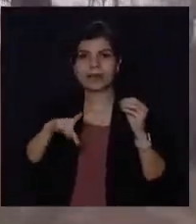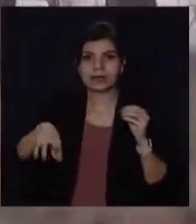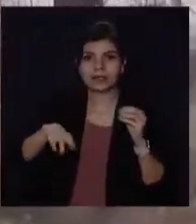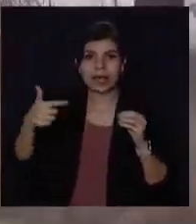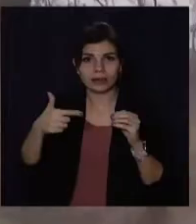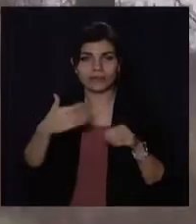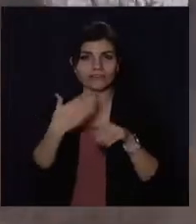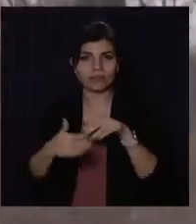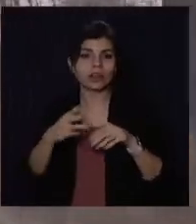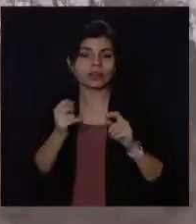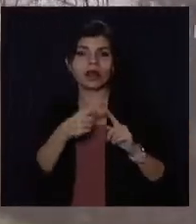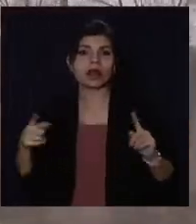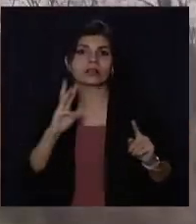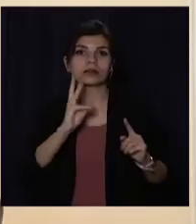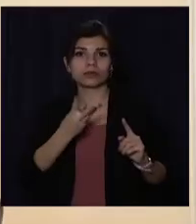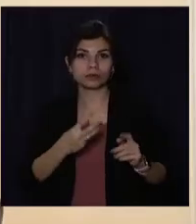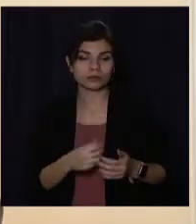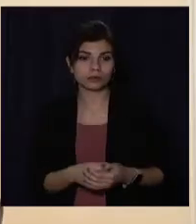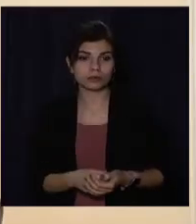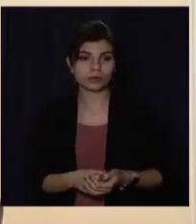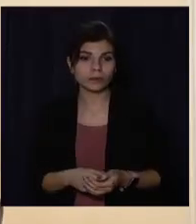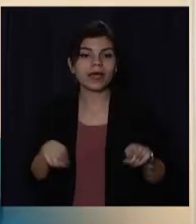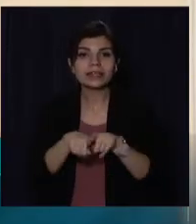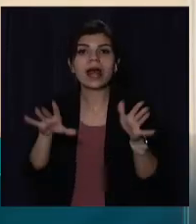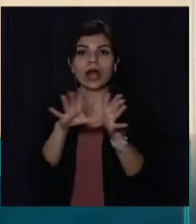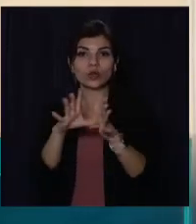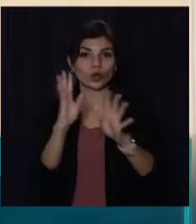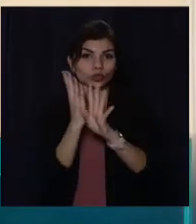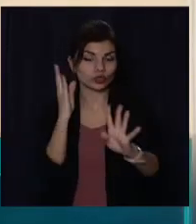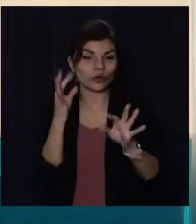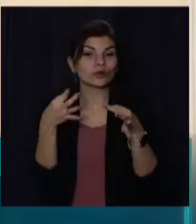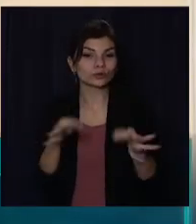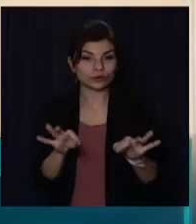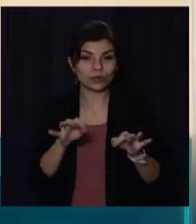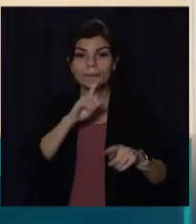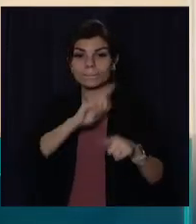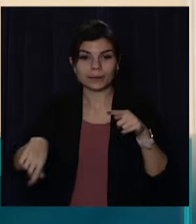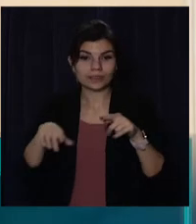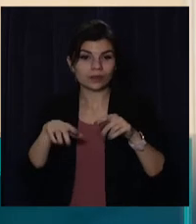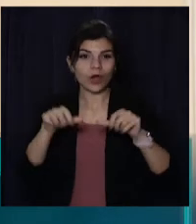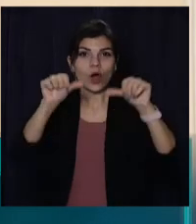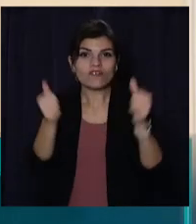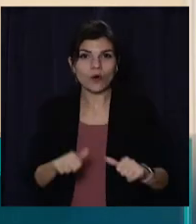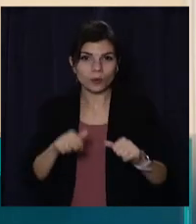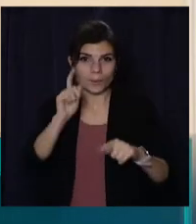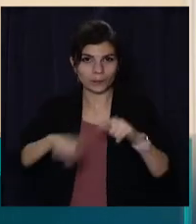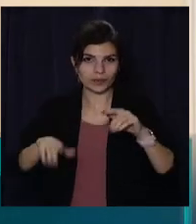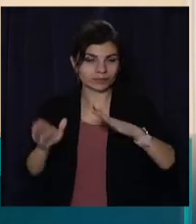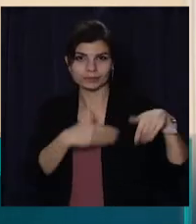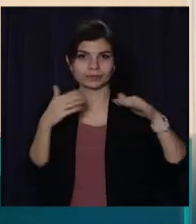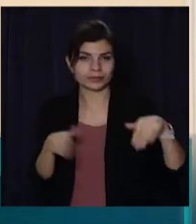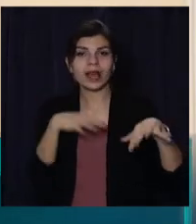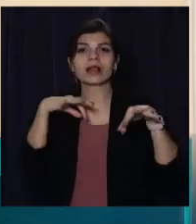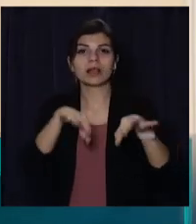на 3 роки. Така електронна черга дозволить її користувачам швидко проходити оформлення, а